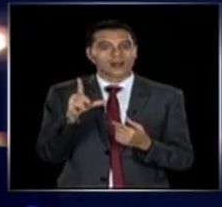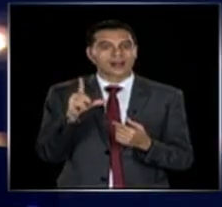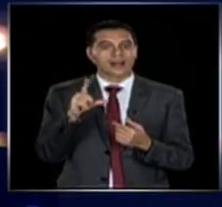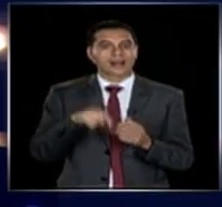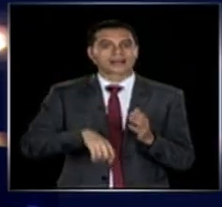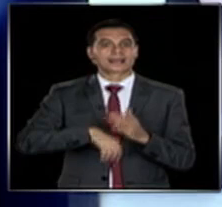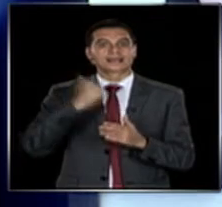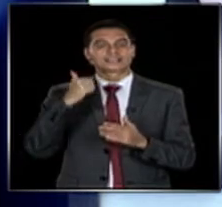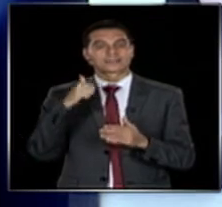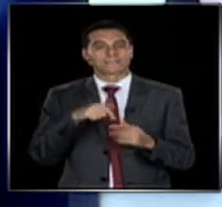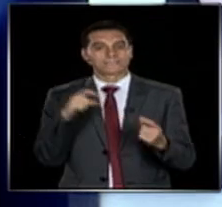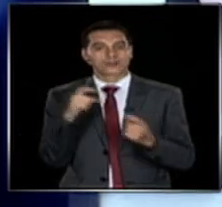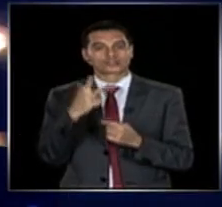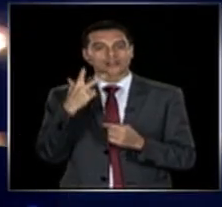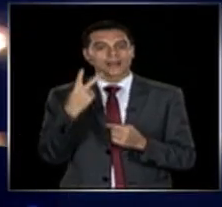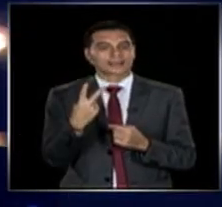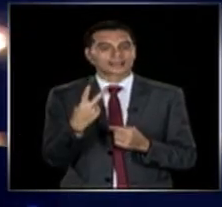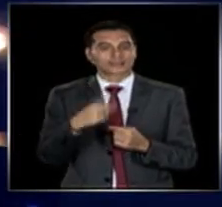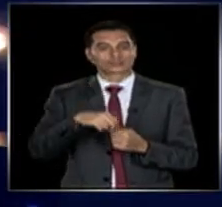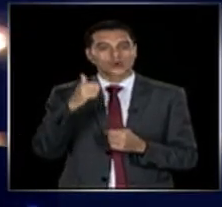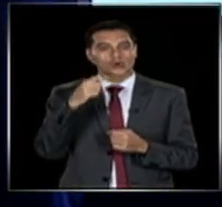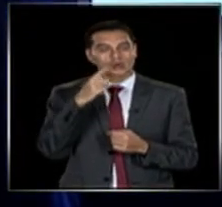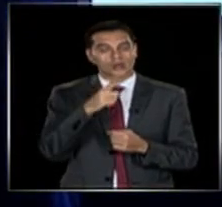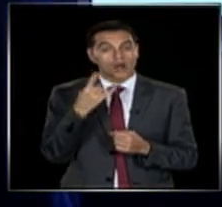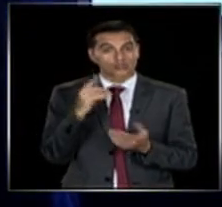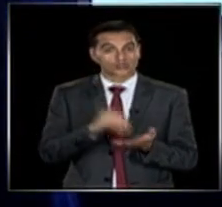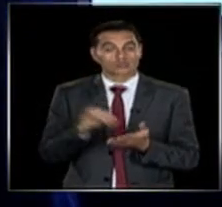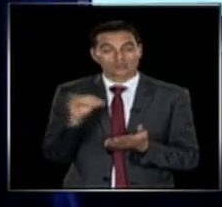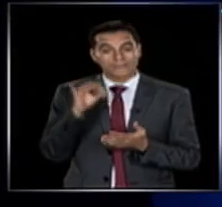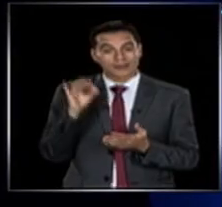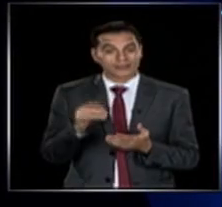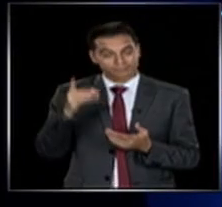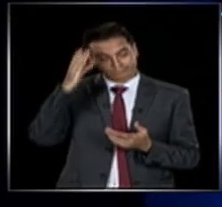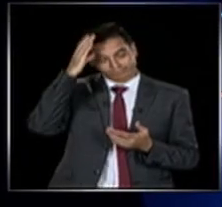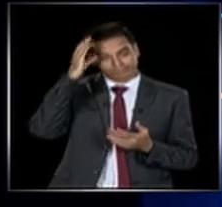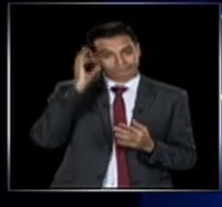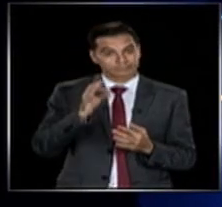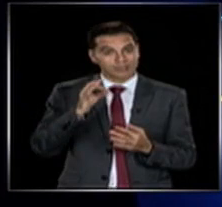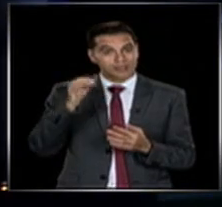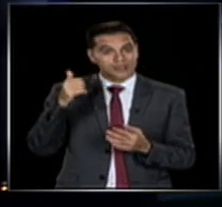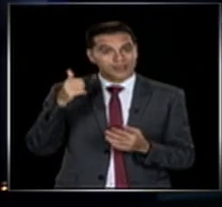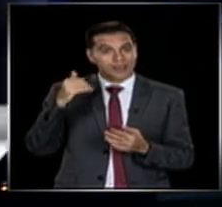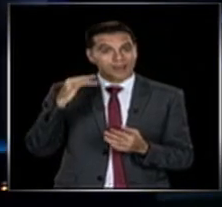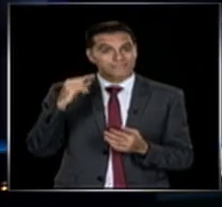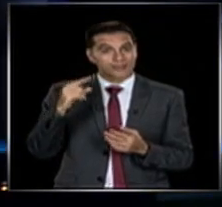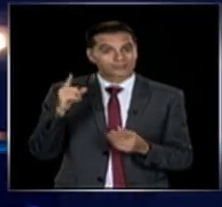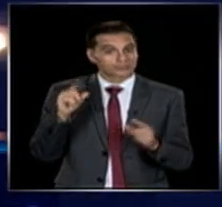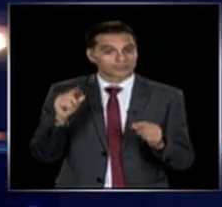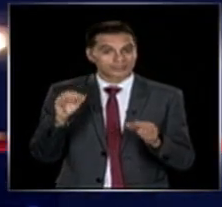موسوعة رياضية. 10 نقط مهمين جدا لساموراي. ساموراي 50، الرعد